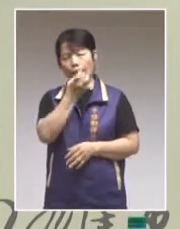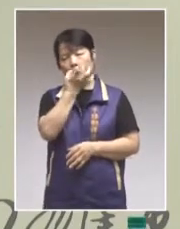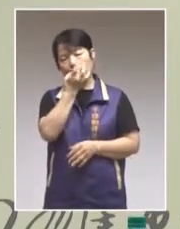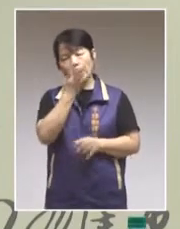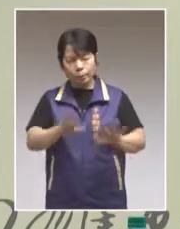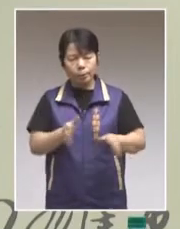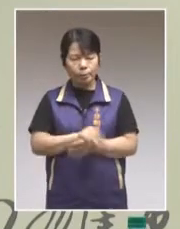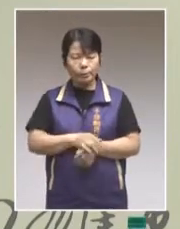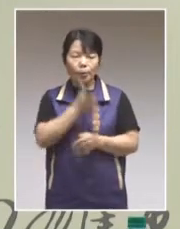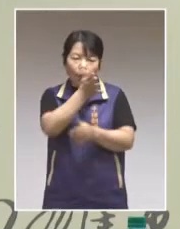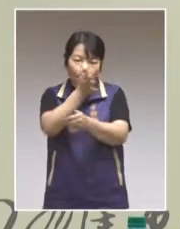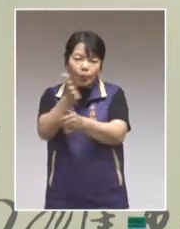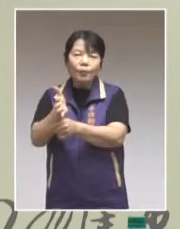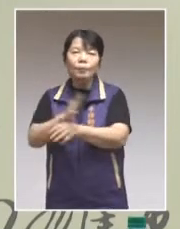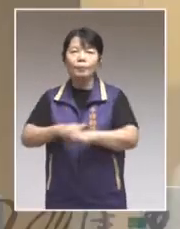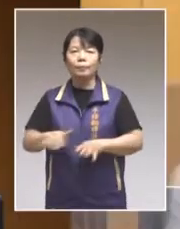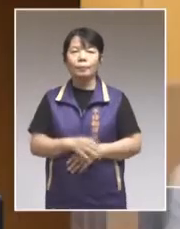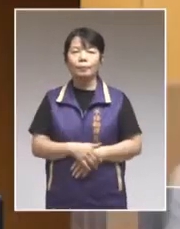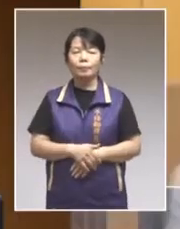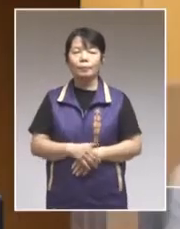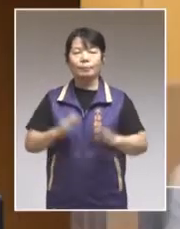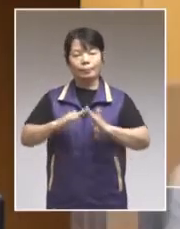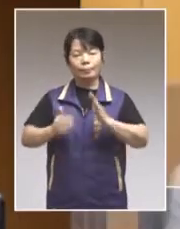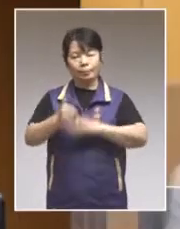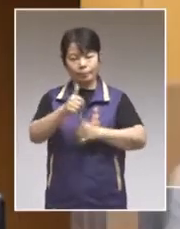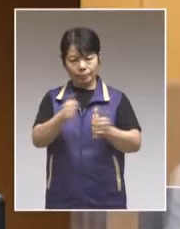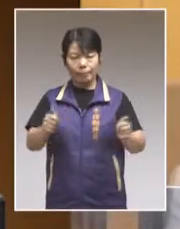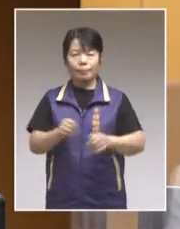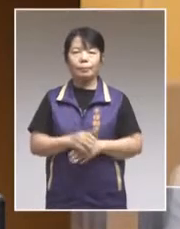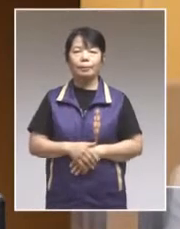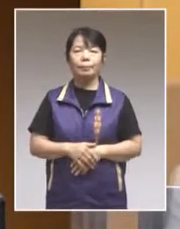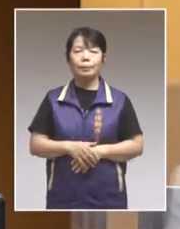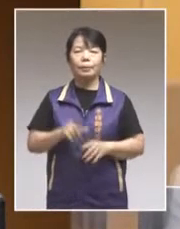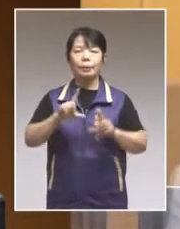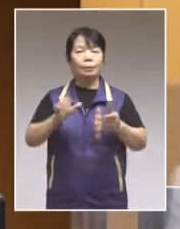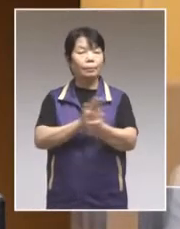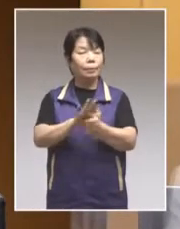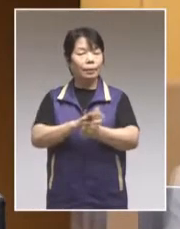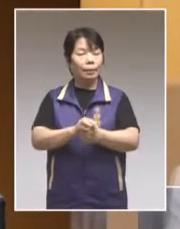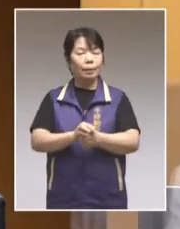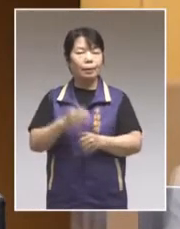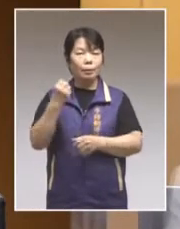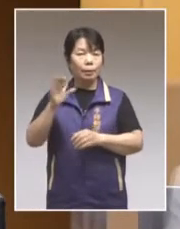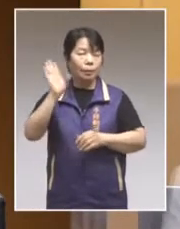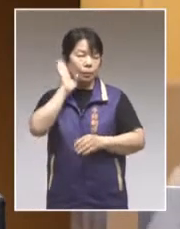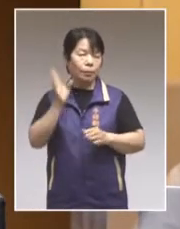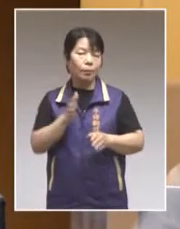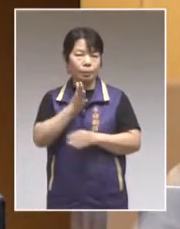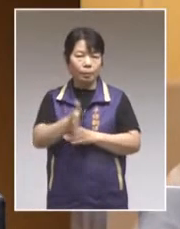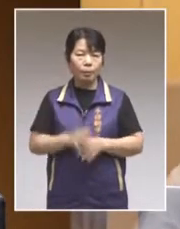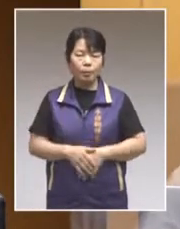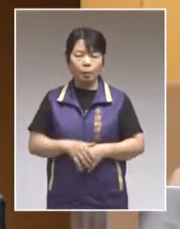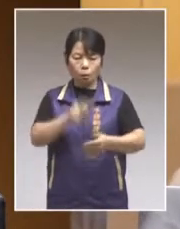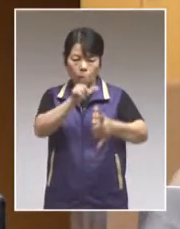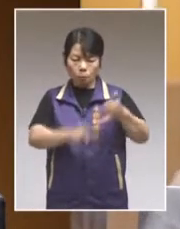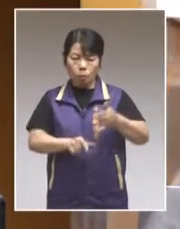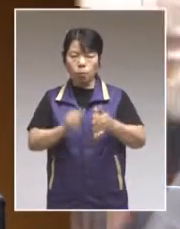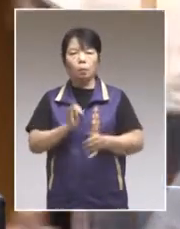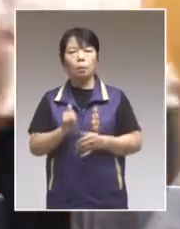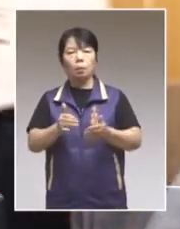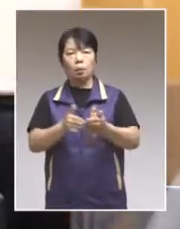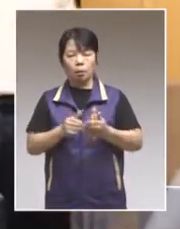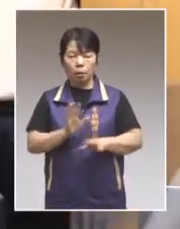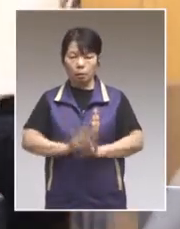哎。 谢谢市长。那大概新闻提问，那请问目前无症状确诊者的居隔日是